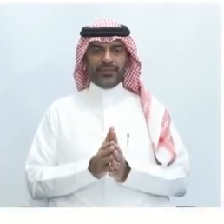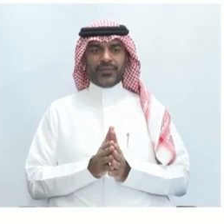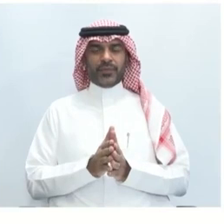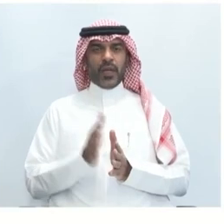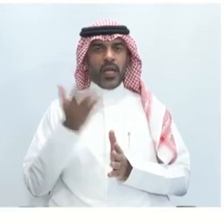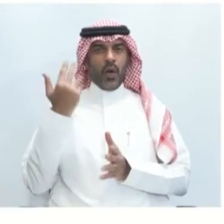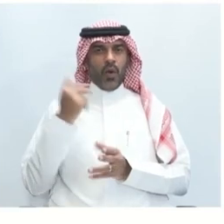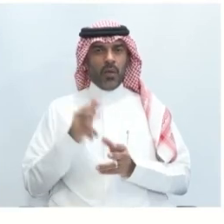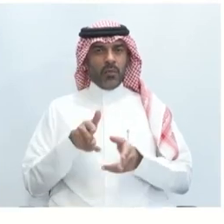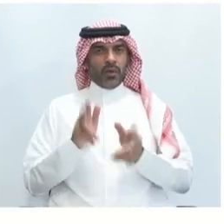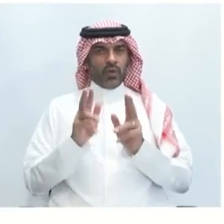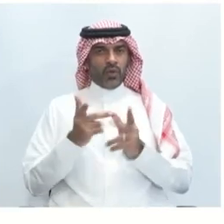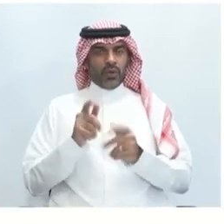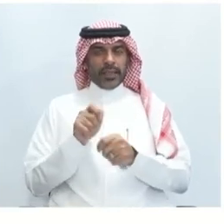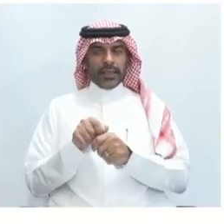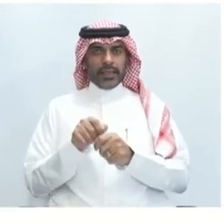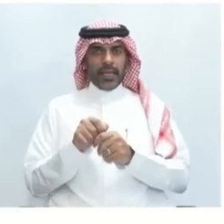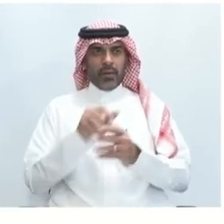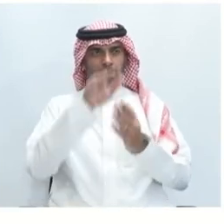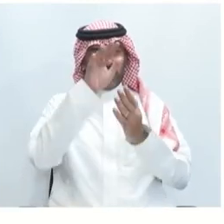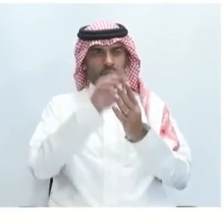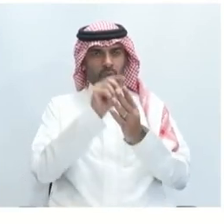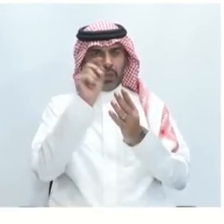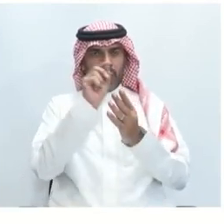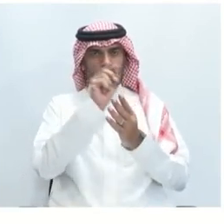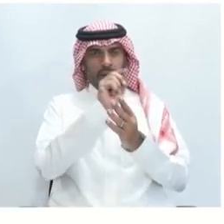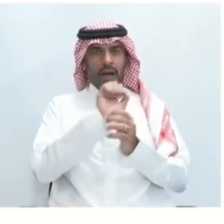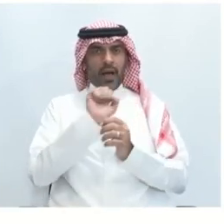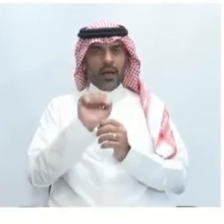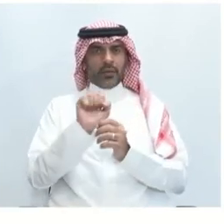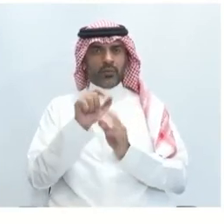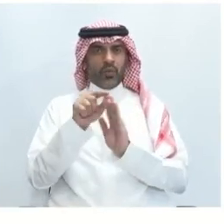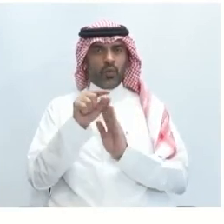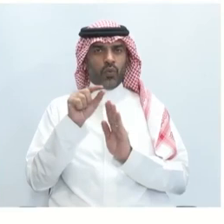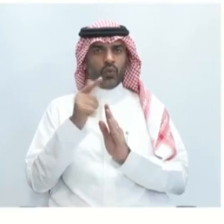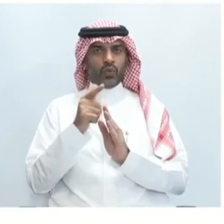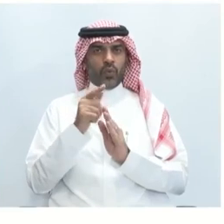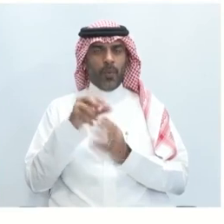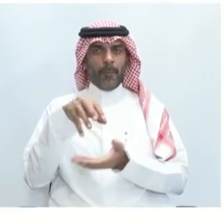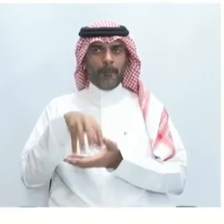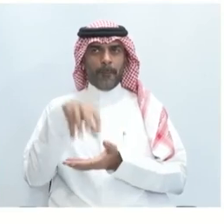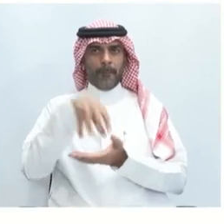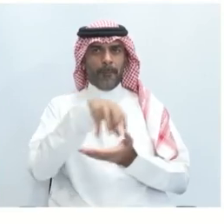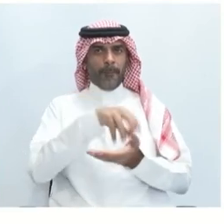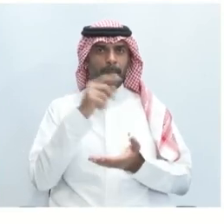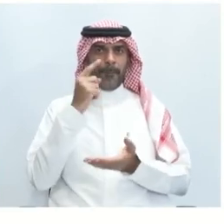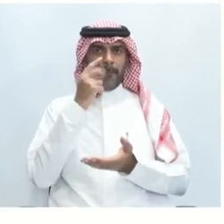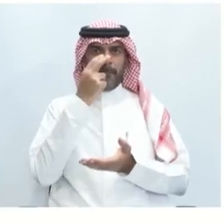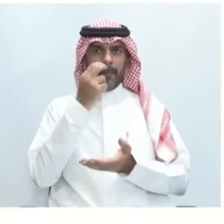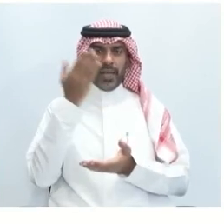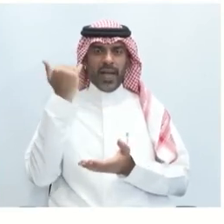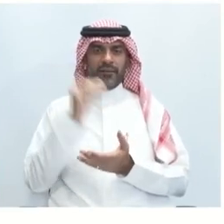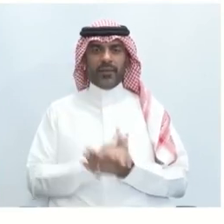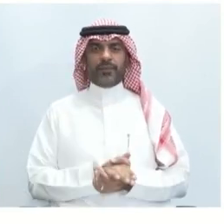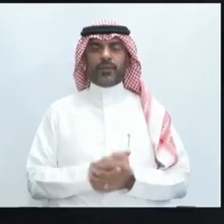كان مشروع الوحده عباره عن انشاء مدونه حول المتاحف فماذا نستخدم لانشاء مدونه